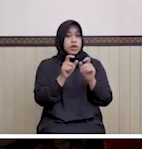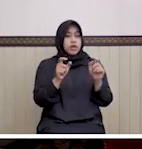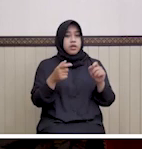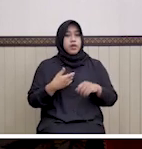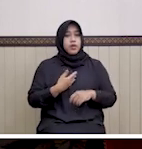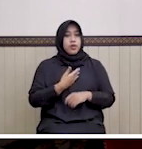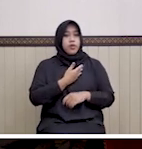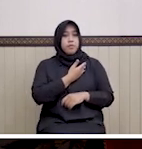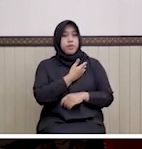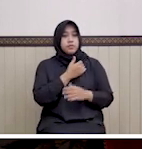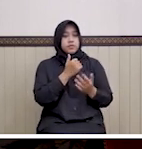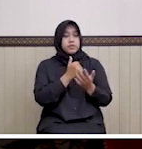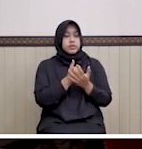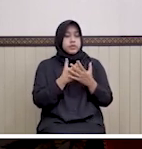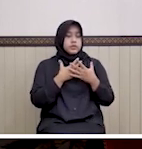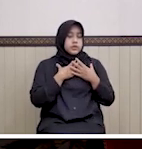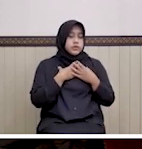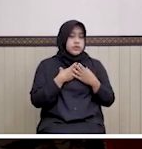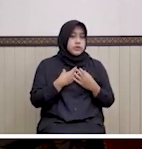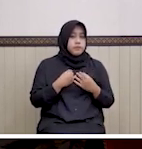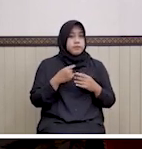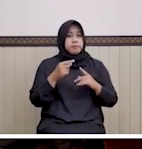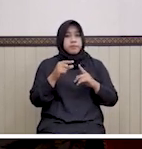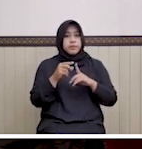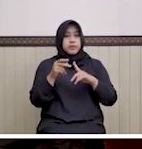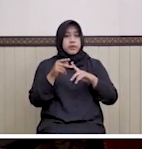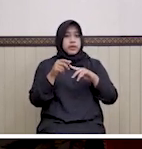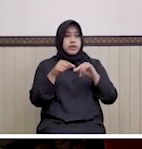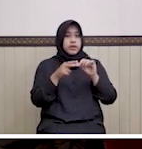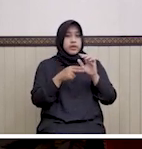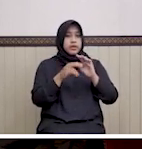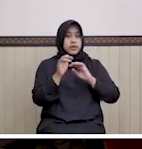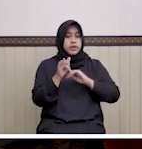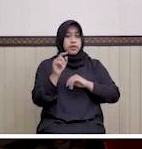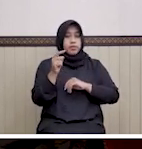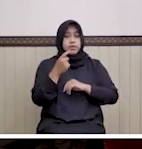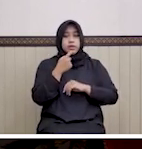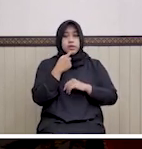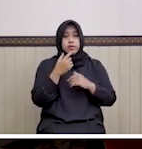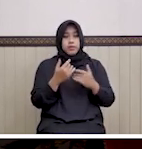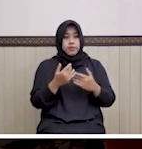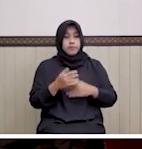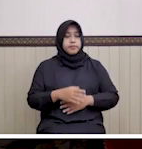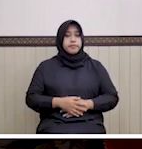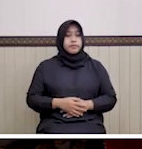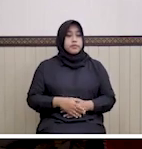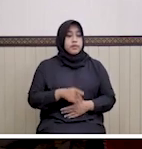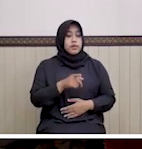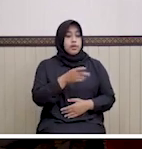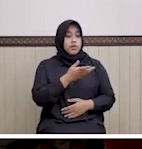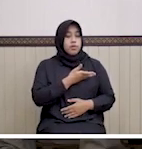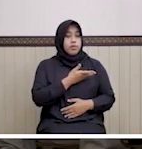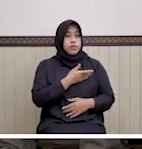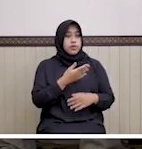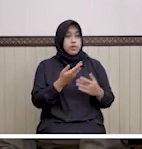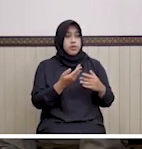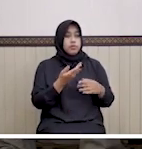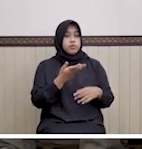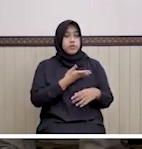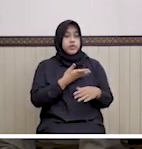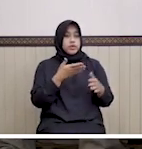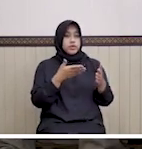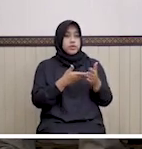korban itu sangat prihatin ya Eh terutama yang bersangkutan memiliki apa namanya